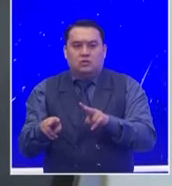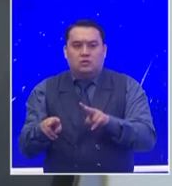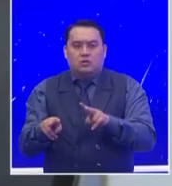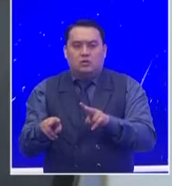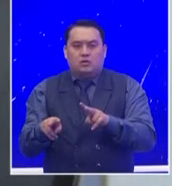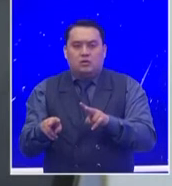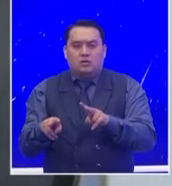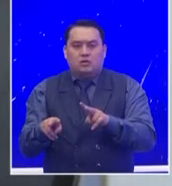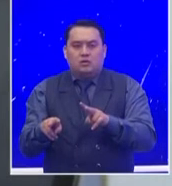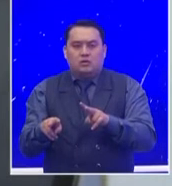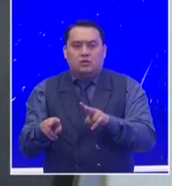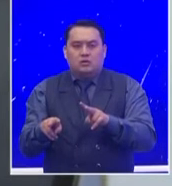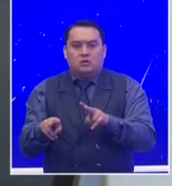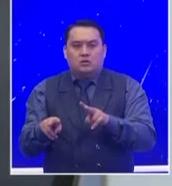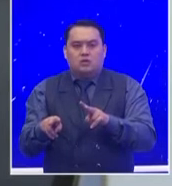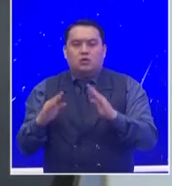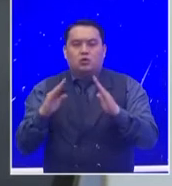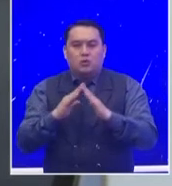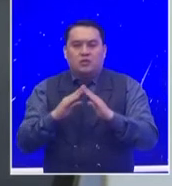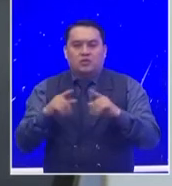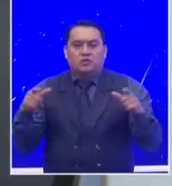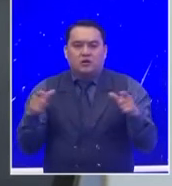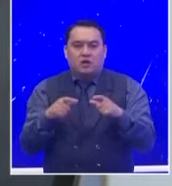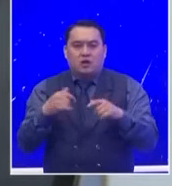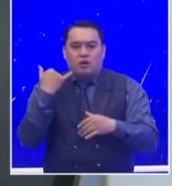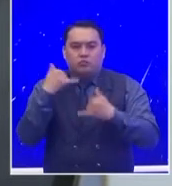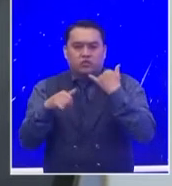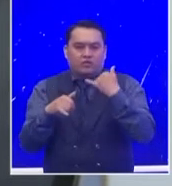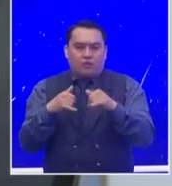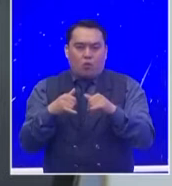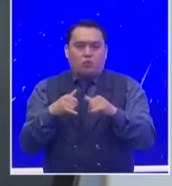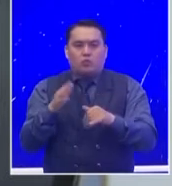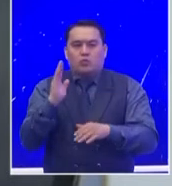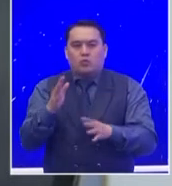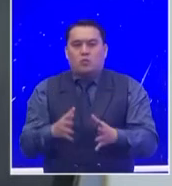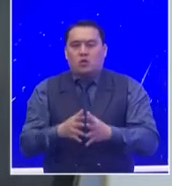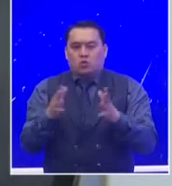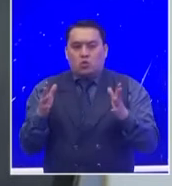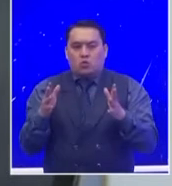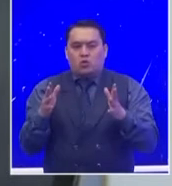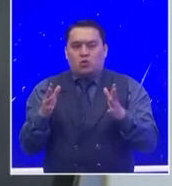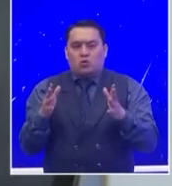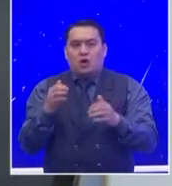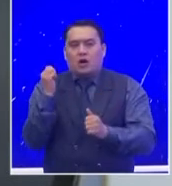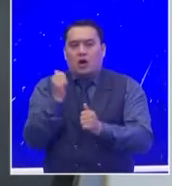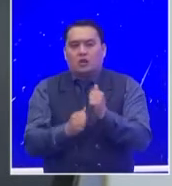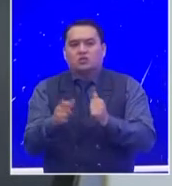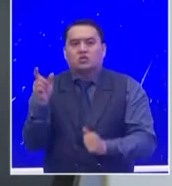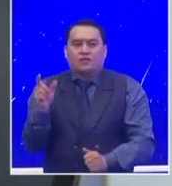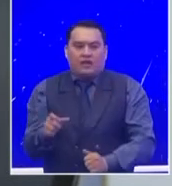на домашний карантин. То есть обзвон, этот круг, конечно, очень большой, но каждый